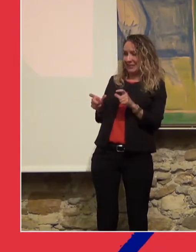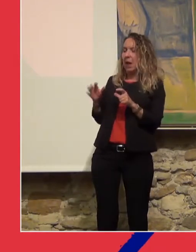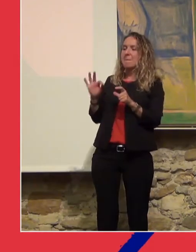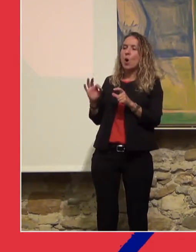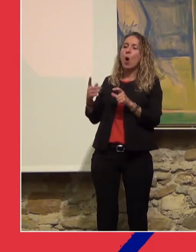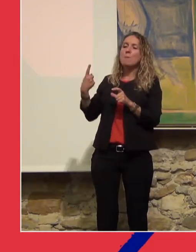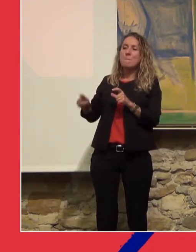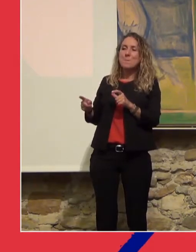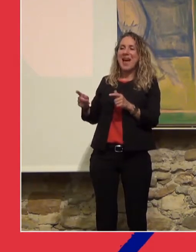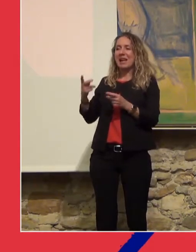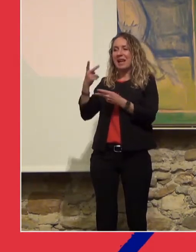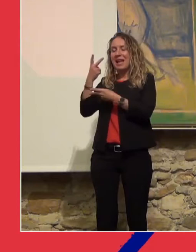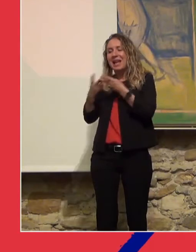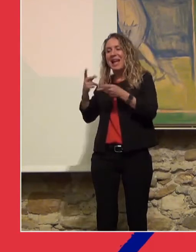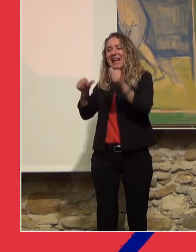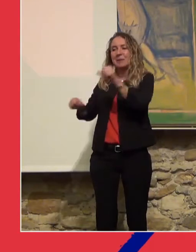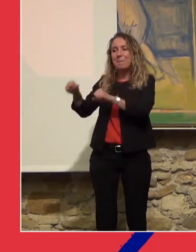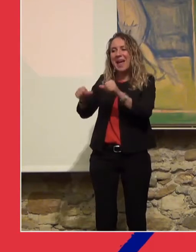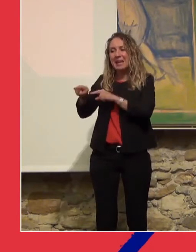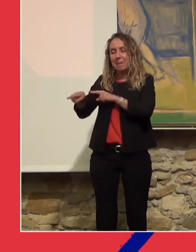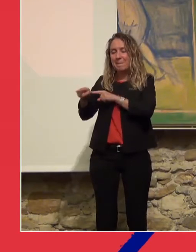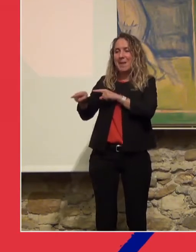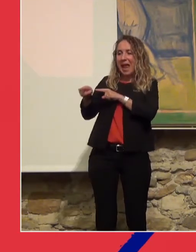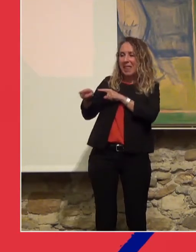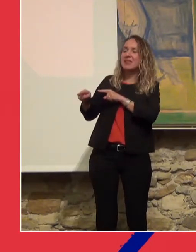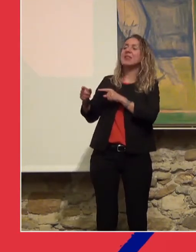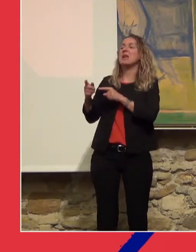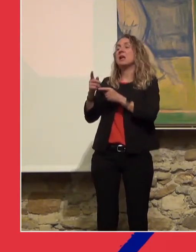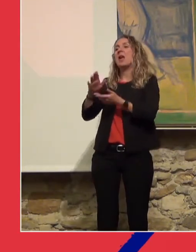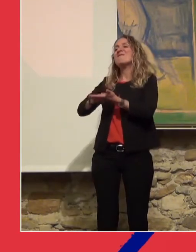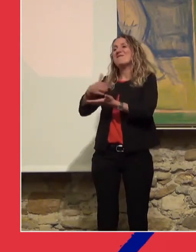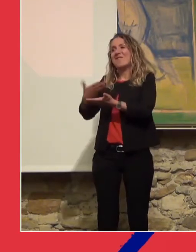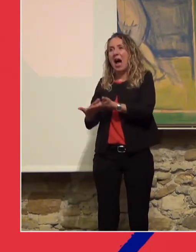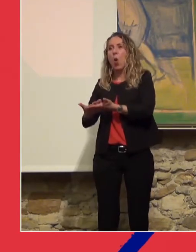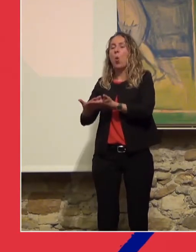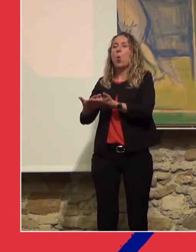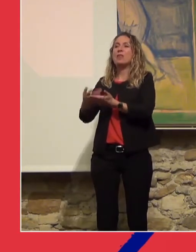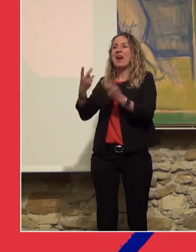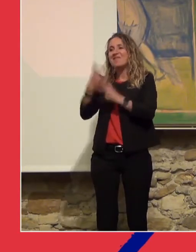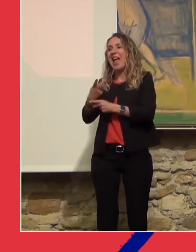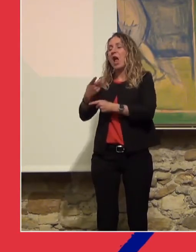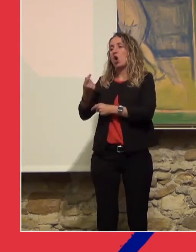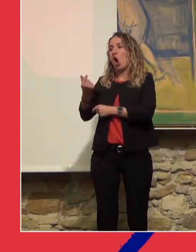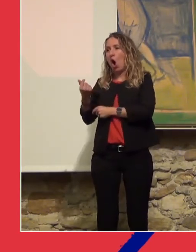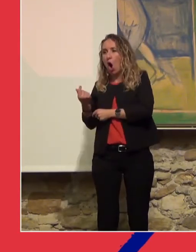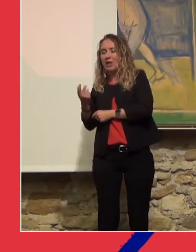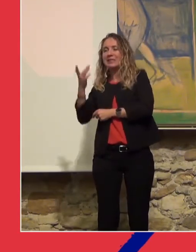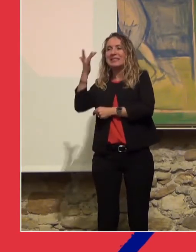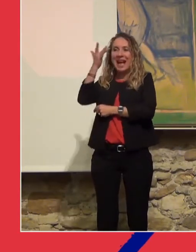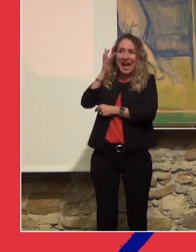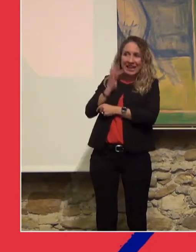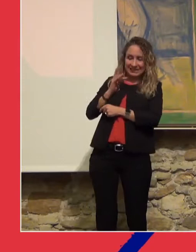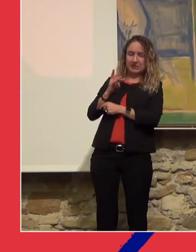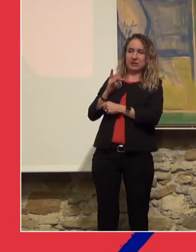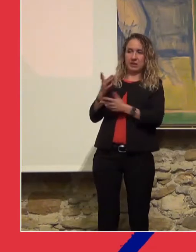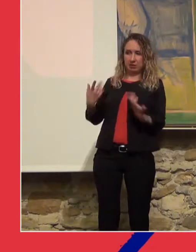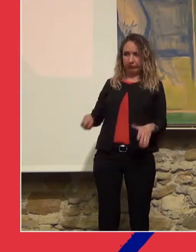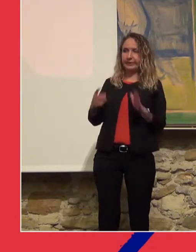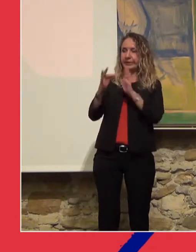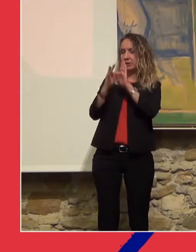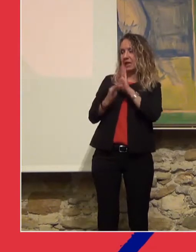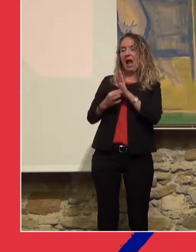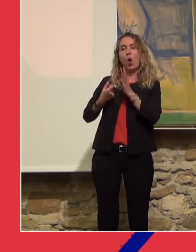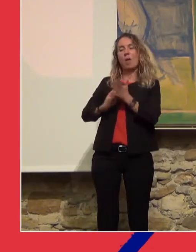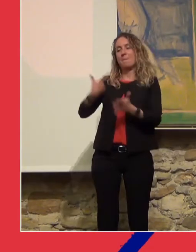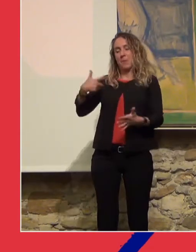e benefici di queste sperimentazioni. Adesso noi viviamo sotto l'incubo di questa seconda